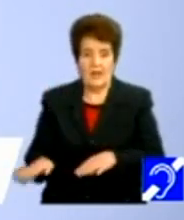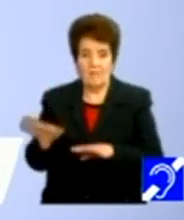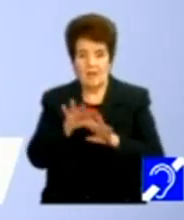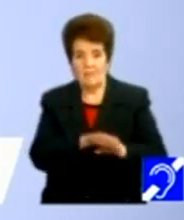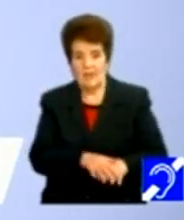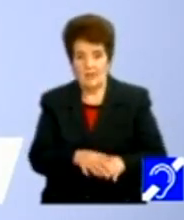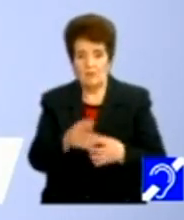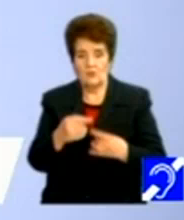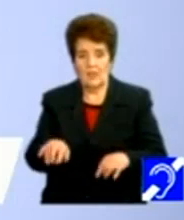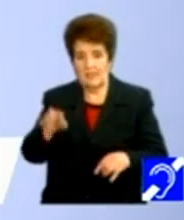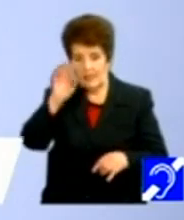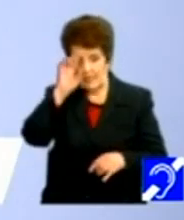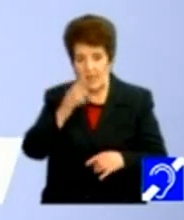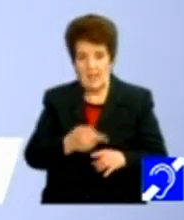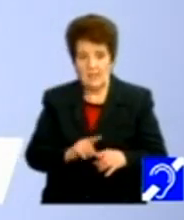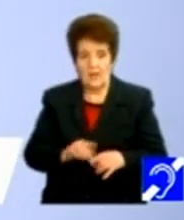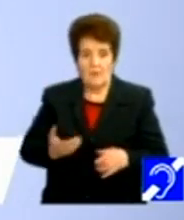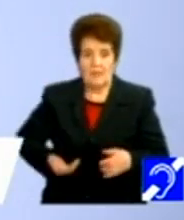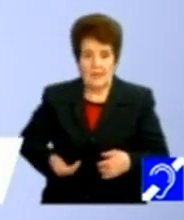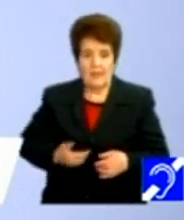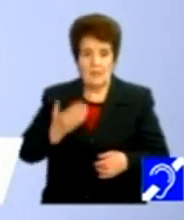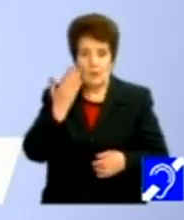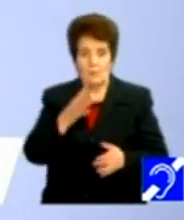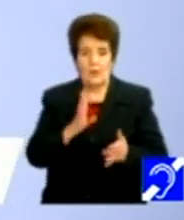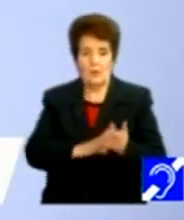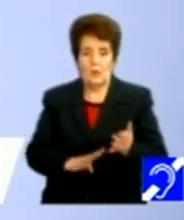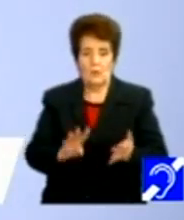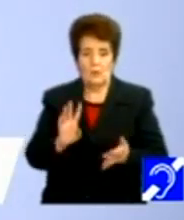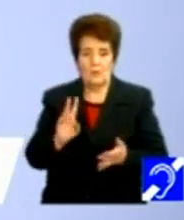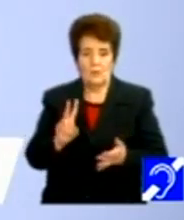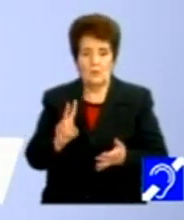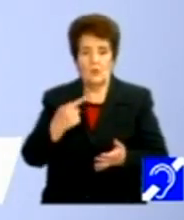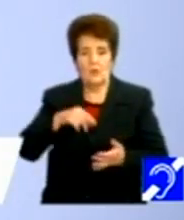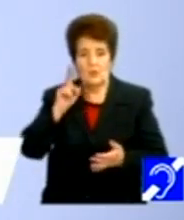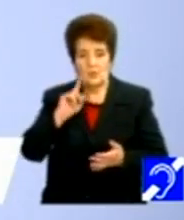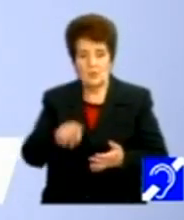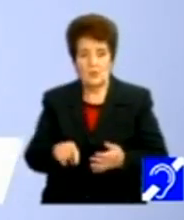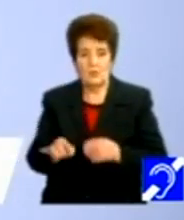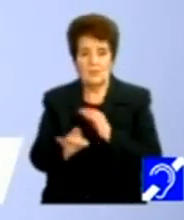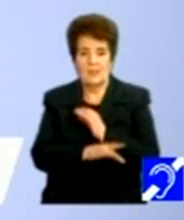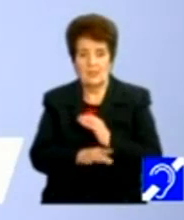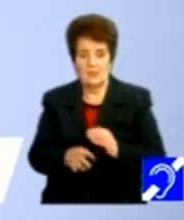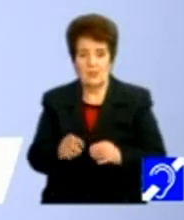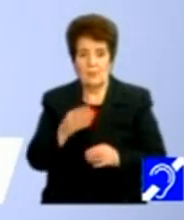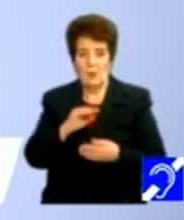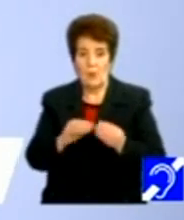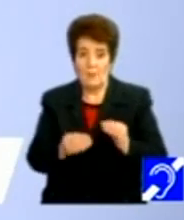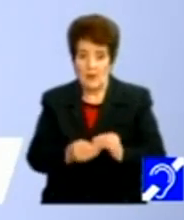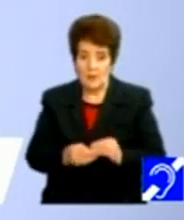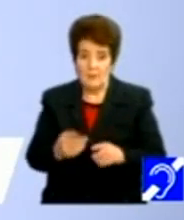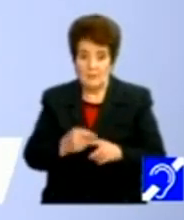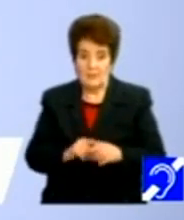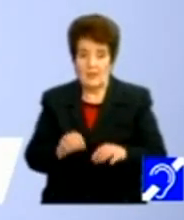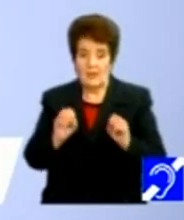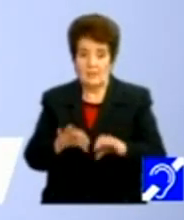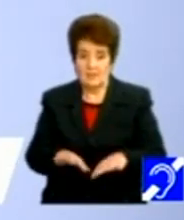au venit și în alte state, pentru că eu am trăit în România în anii 90 și știu la fel că era sărăcia o problemă. Lucrurile s-au rezolvat